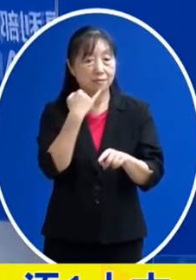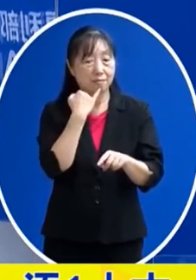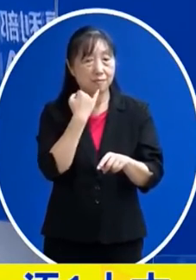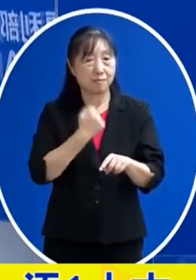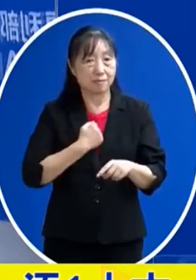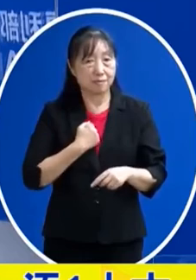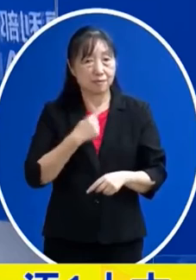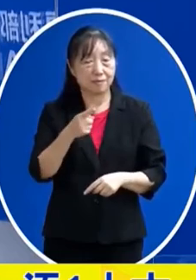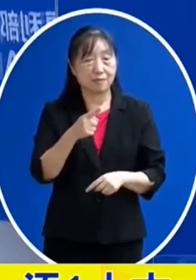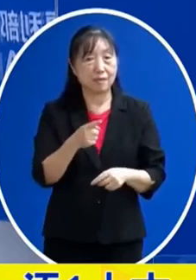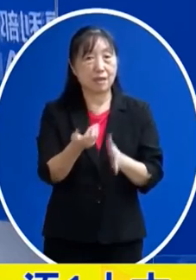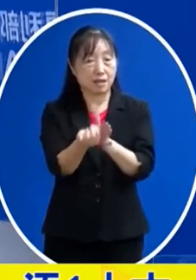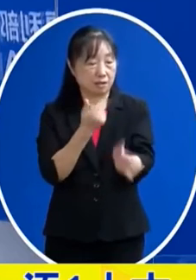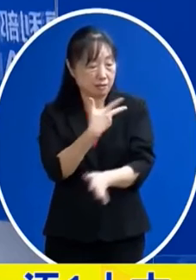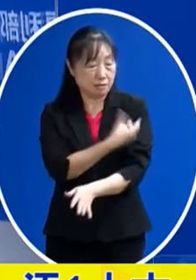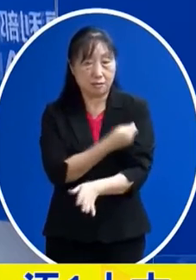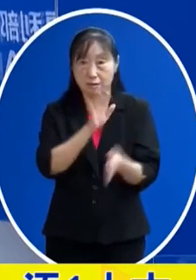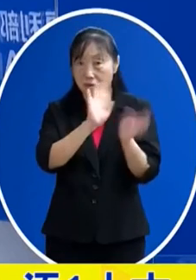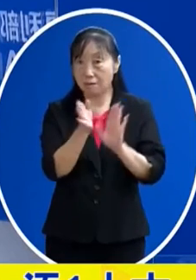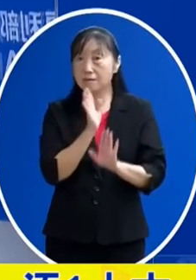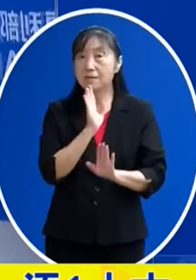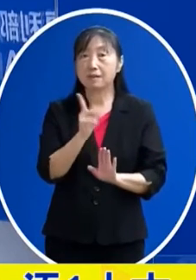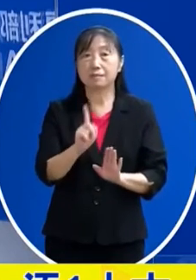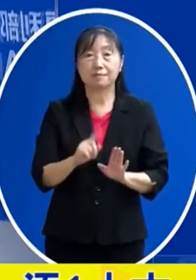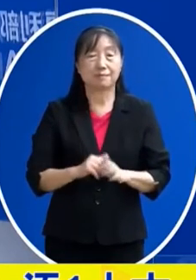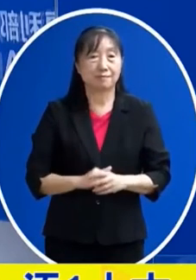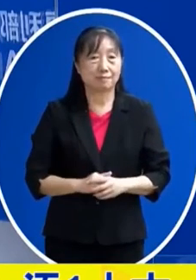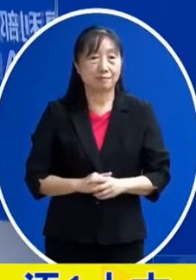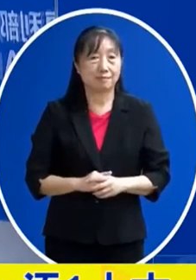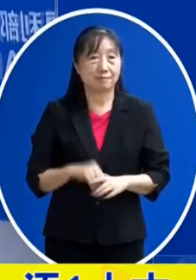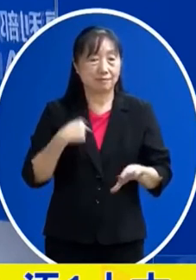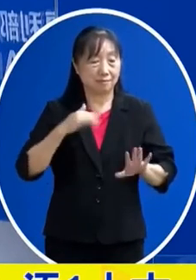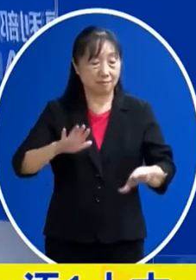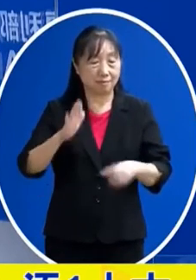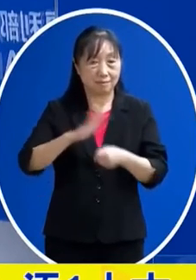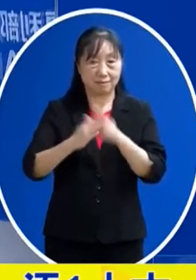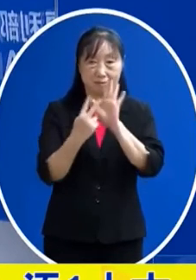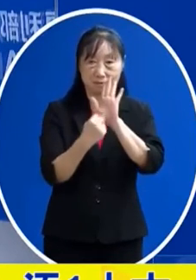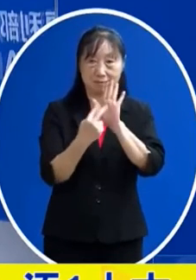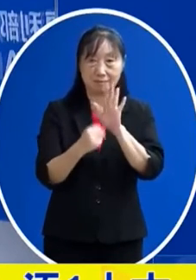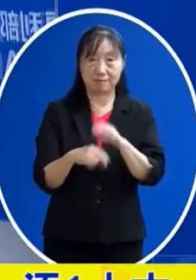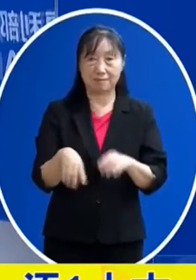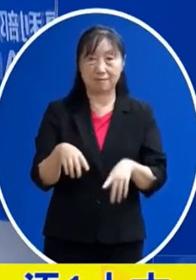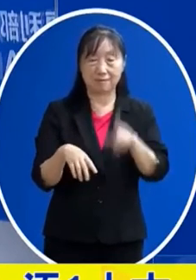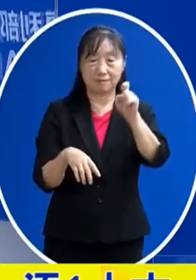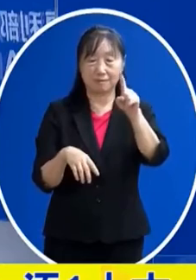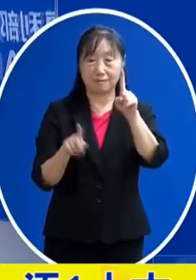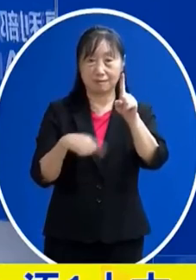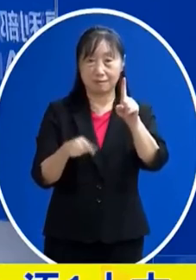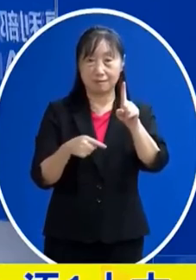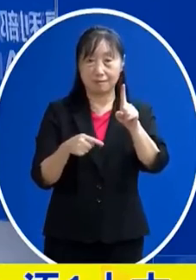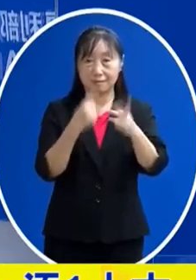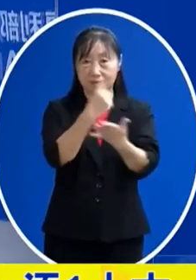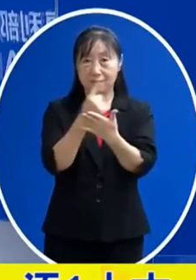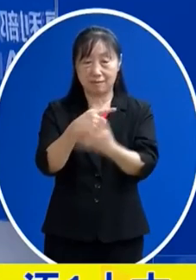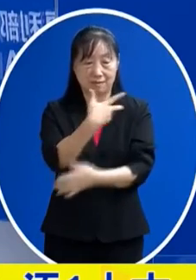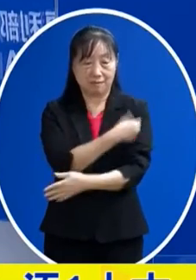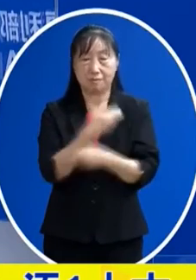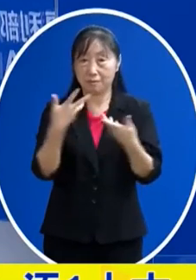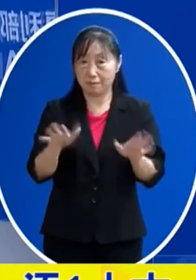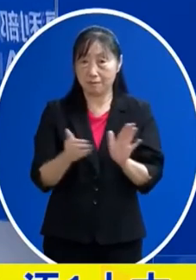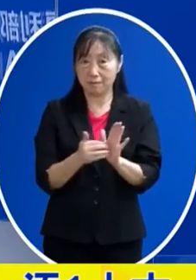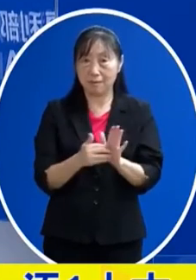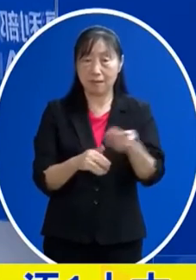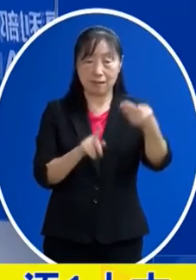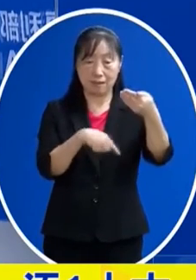他先前打疫苗的记录来讲，这个我口头补充，就是其实这11例每一例都有接种过疫苗，那